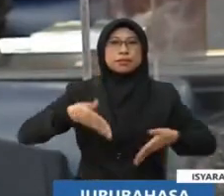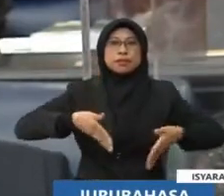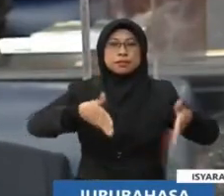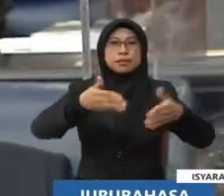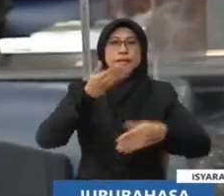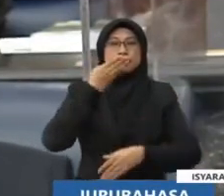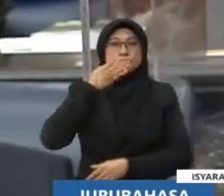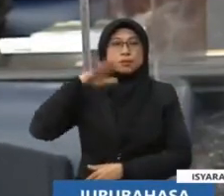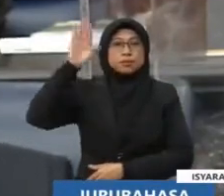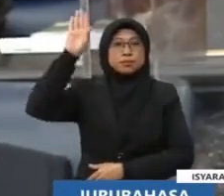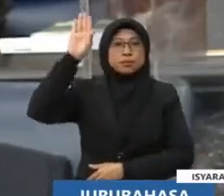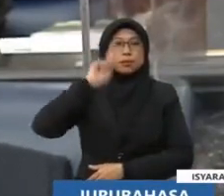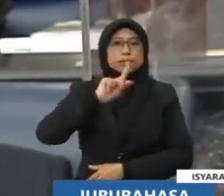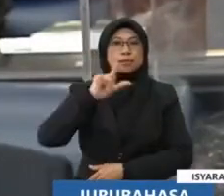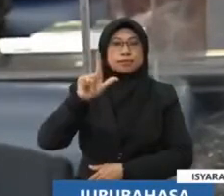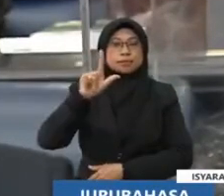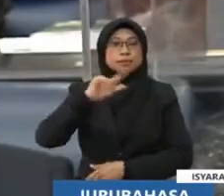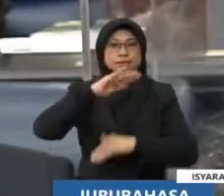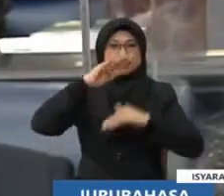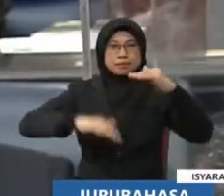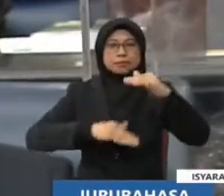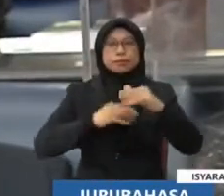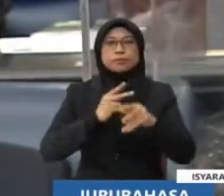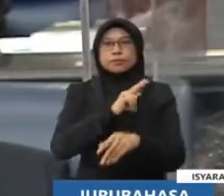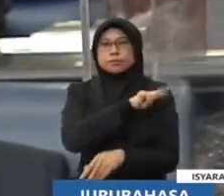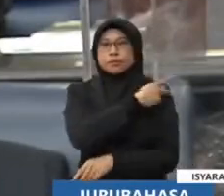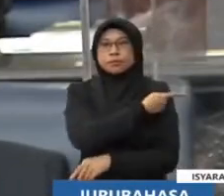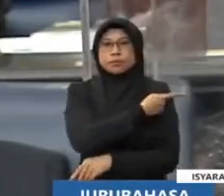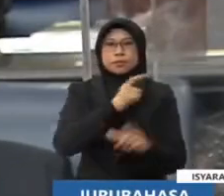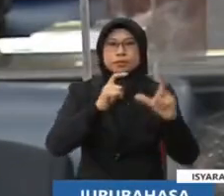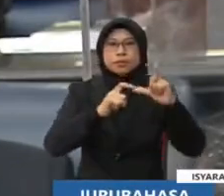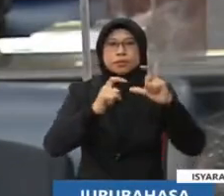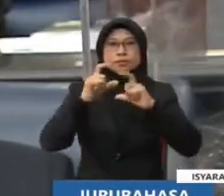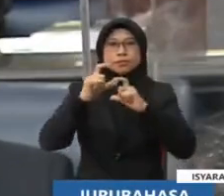Rahman, Kuala Lumpur adalah di bawah bidang kuasa DBKL. Sekian dan terima kasih.